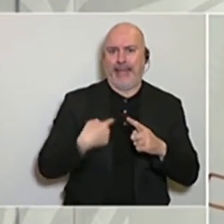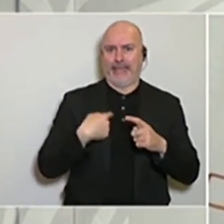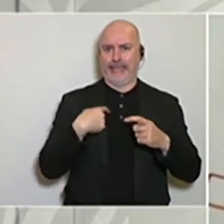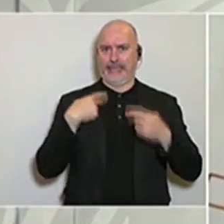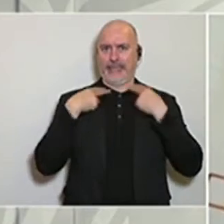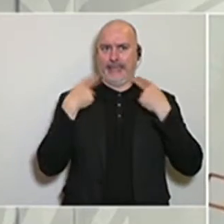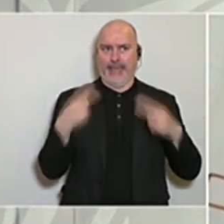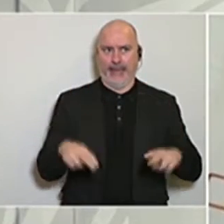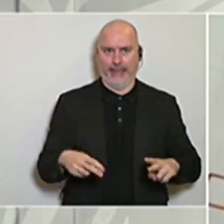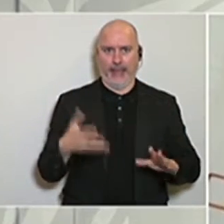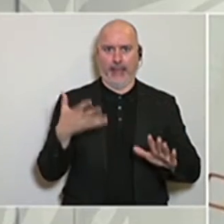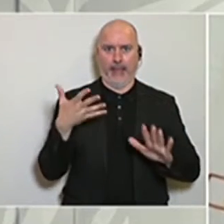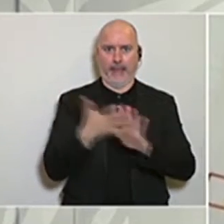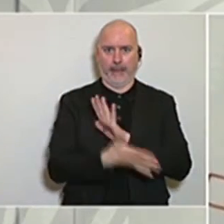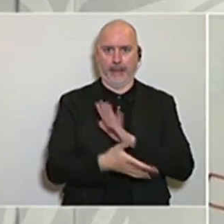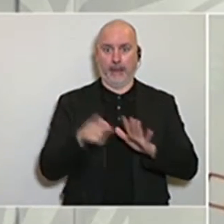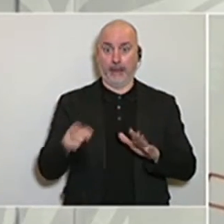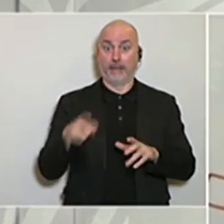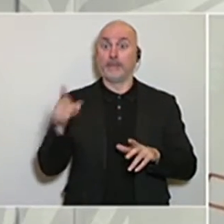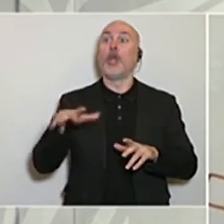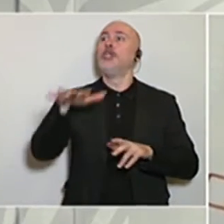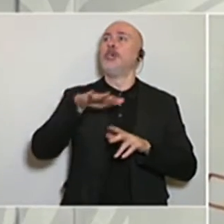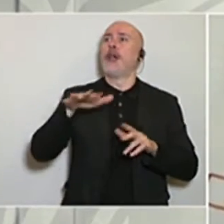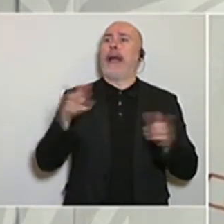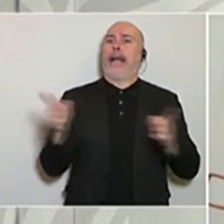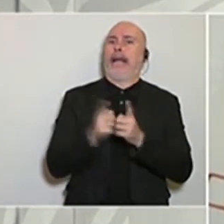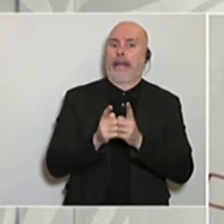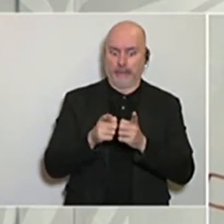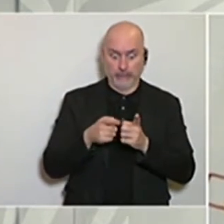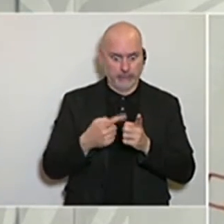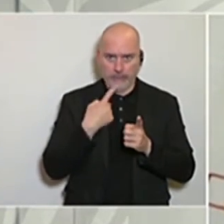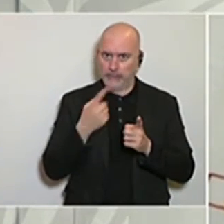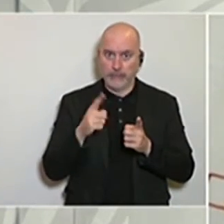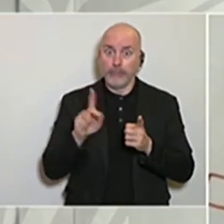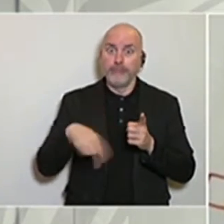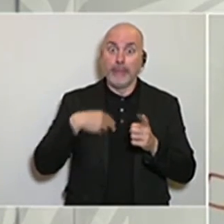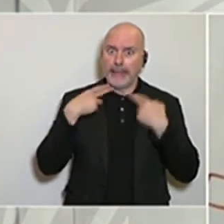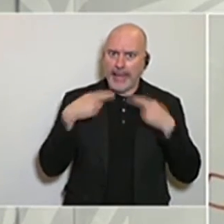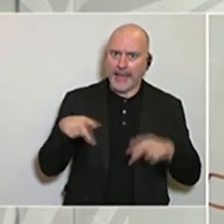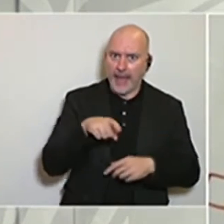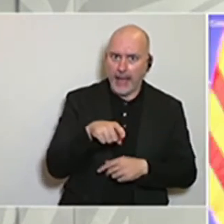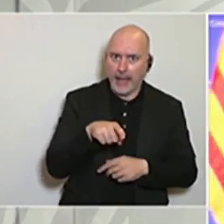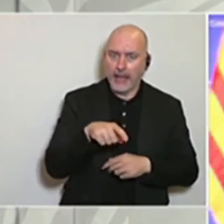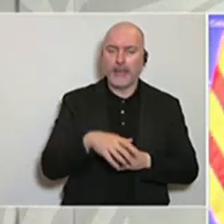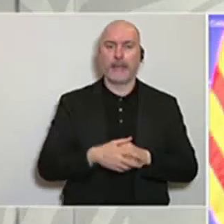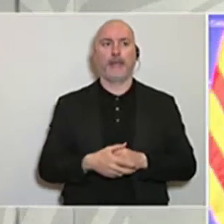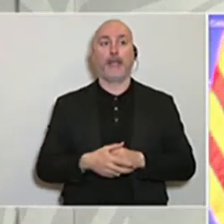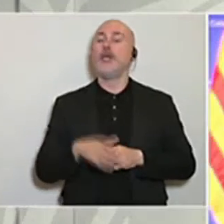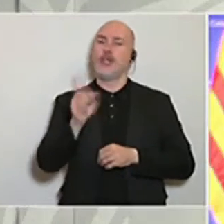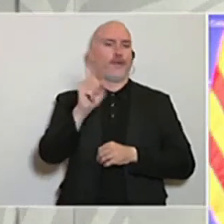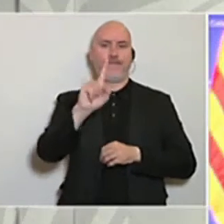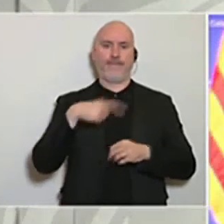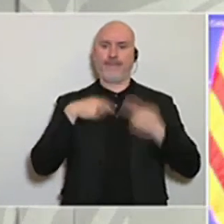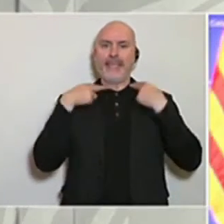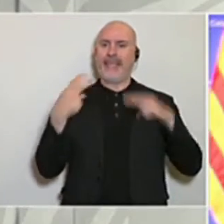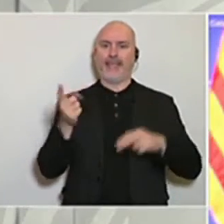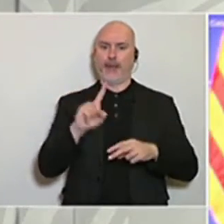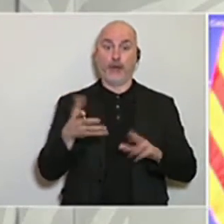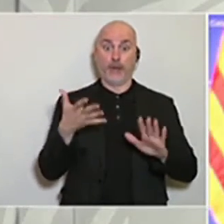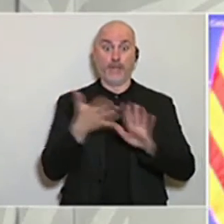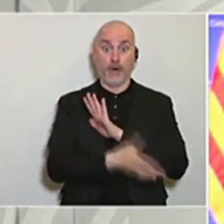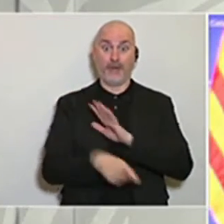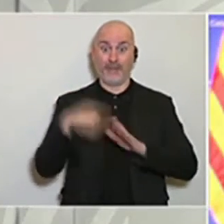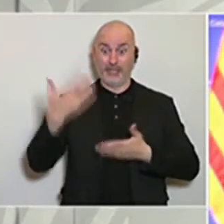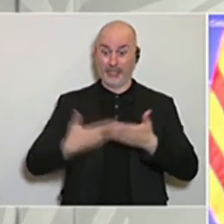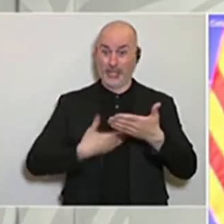ser llançar la mà i dir una zona sense més concreció. Era Lleida, aleshores? Doncs no ho era, perquè em consta, a més a més, que en una roda